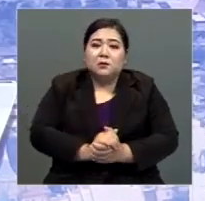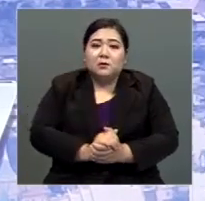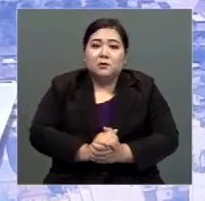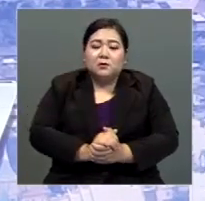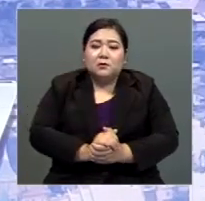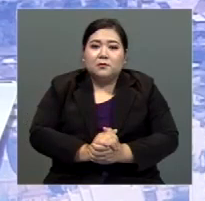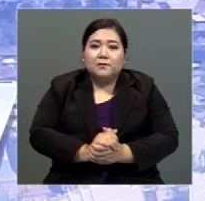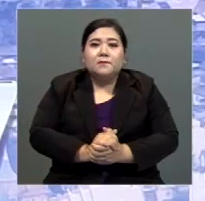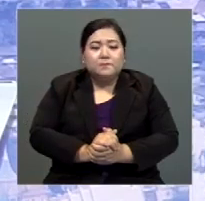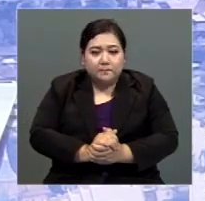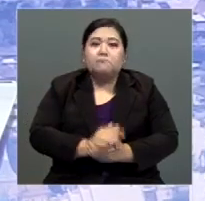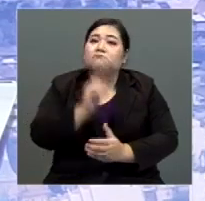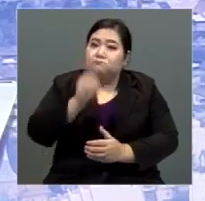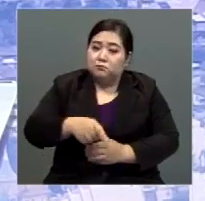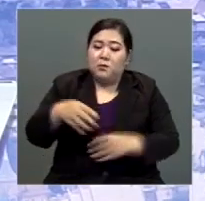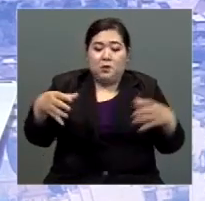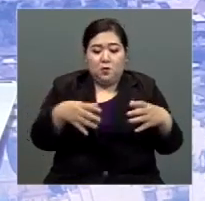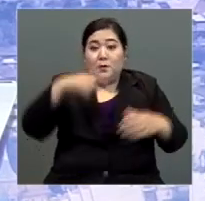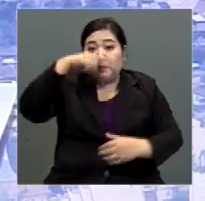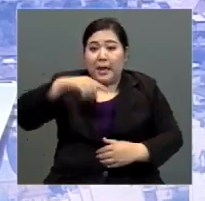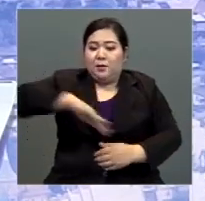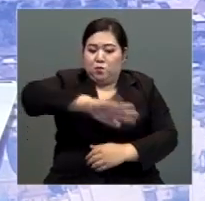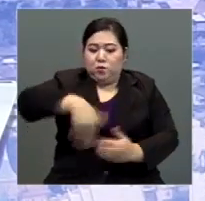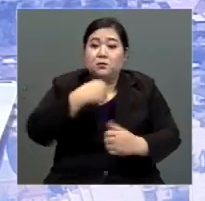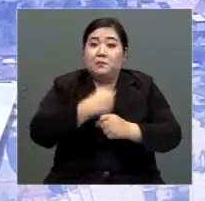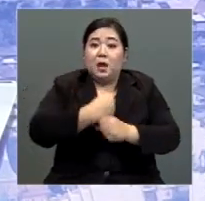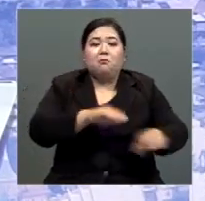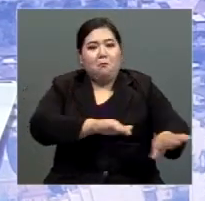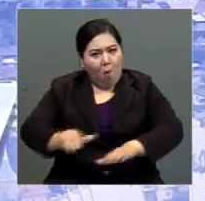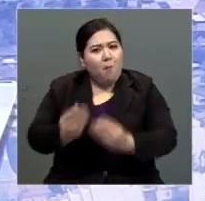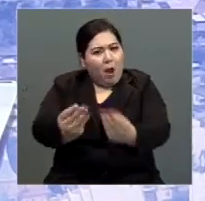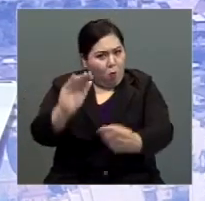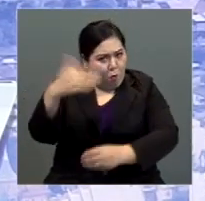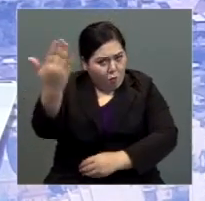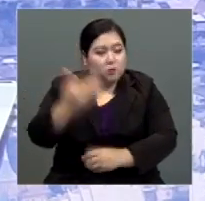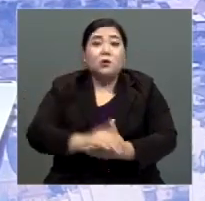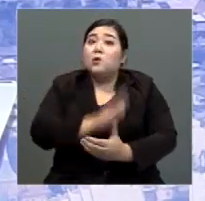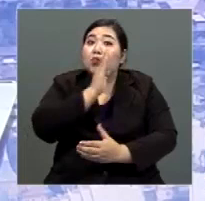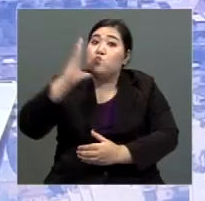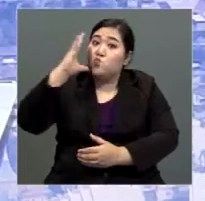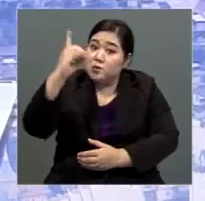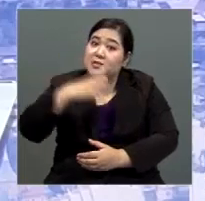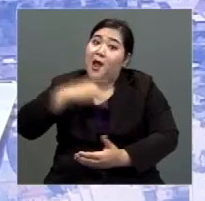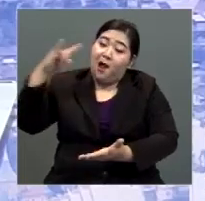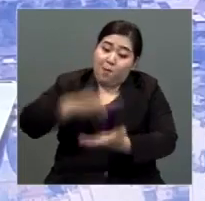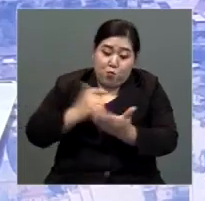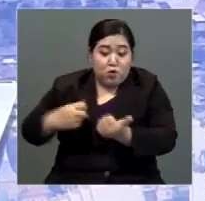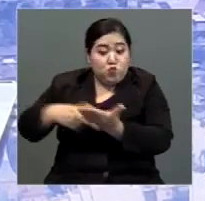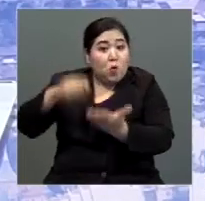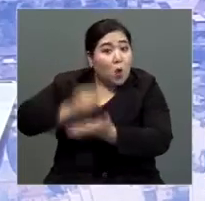ความพร้อมของพวกเราที่ต้เตรีมใหทานพ้อมด้วยถ้าท่านอยากกลบมา y whenวั linger to some indicate